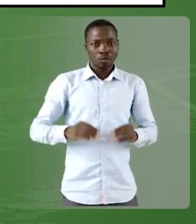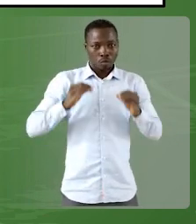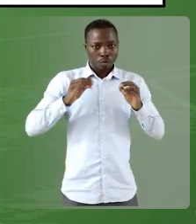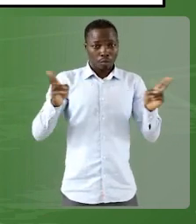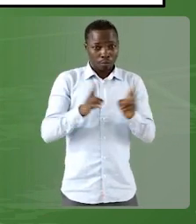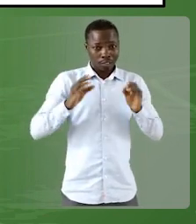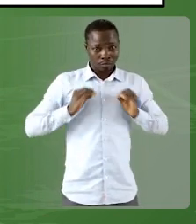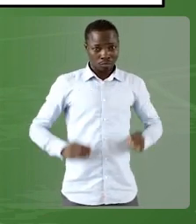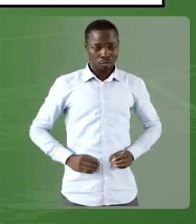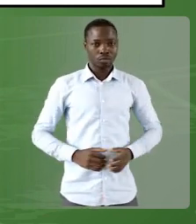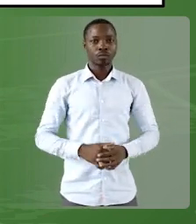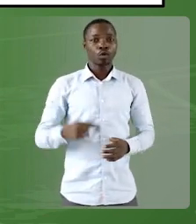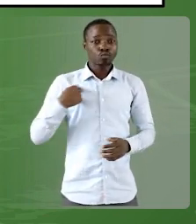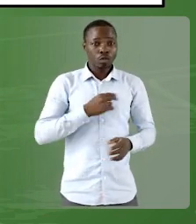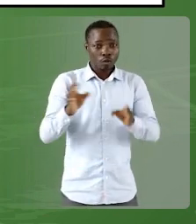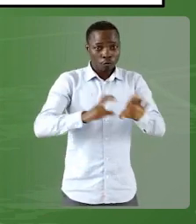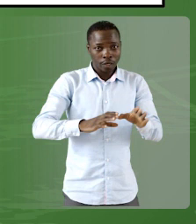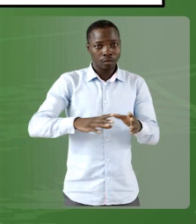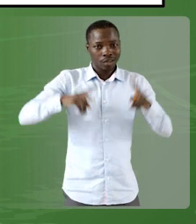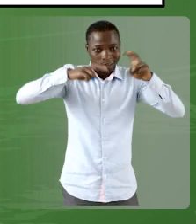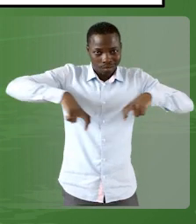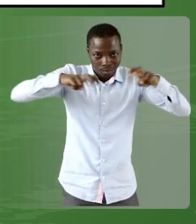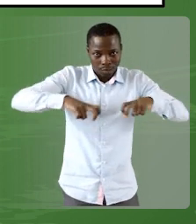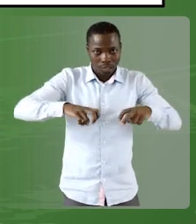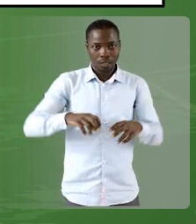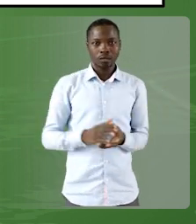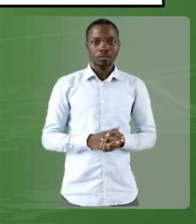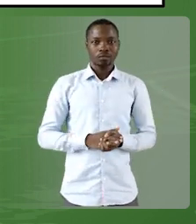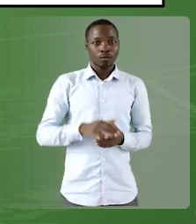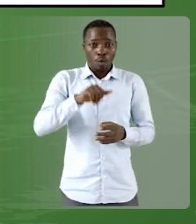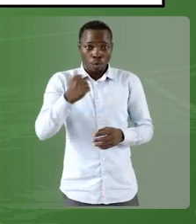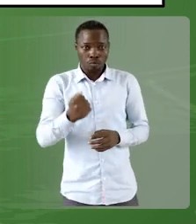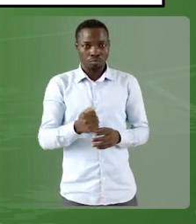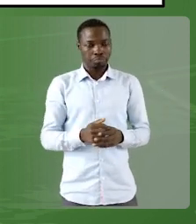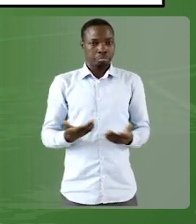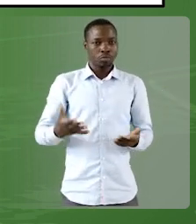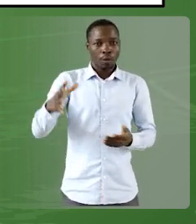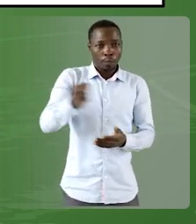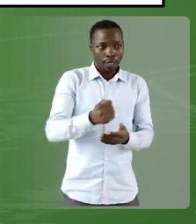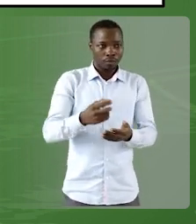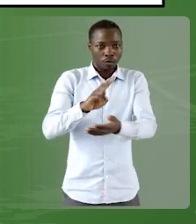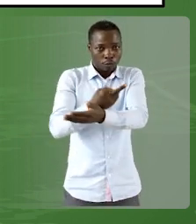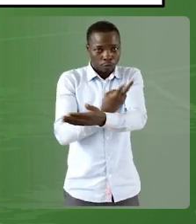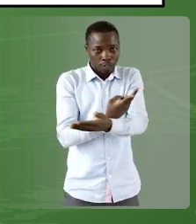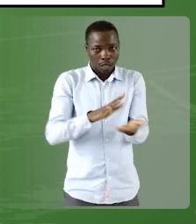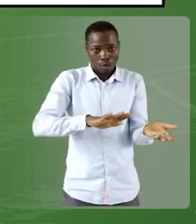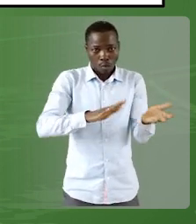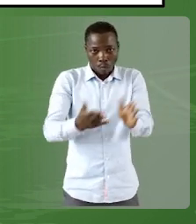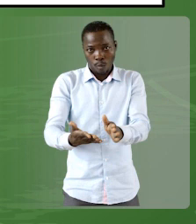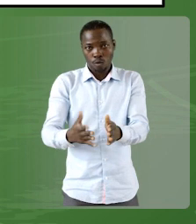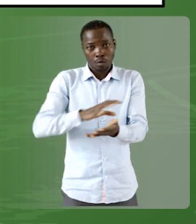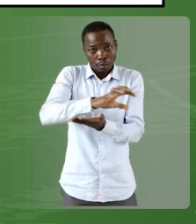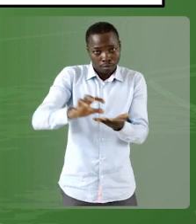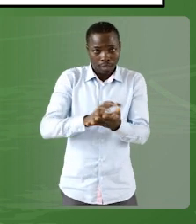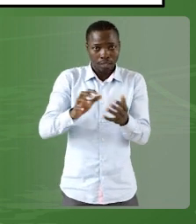expérience appelée expérience de Berlez, qui consiste simplement à récupérer de la litière et puis, à partir de cette